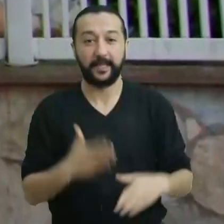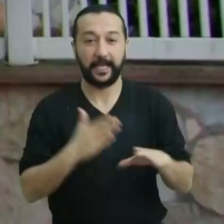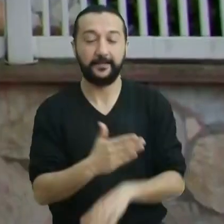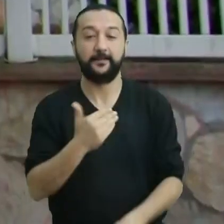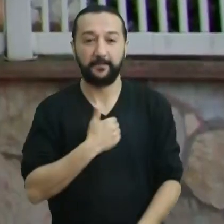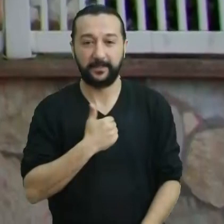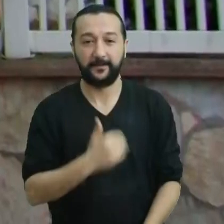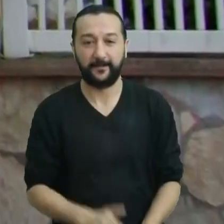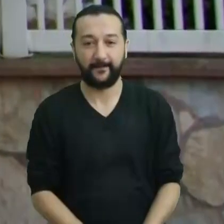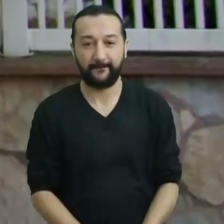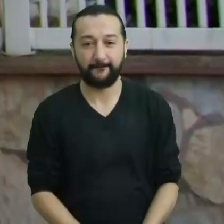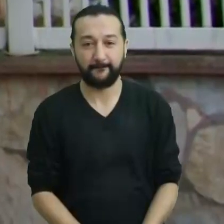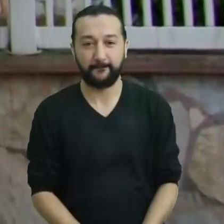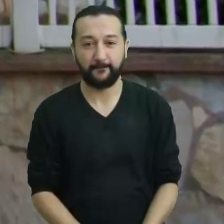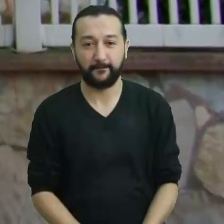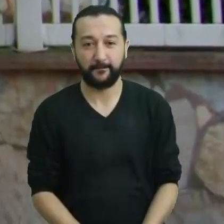Aslında